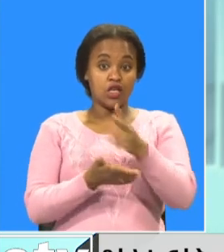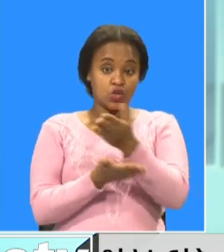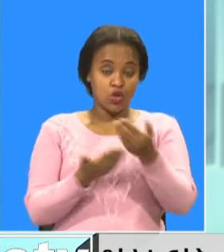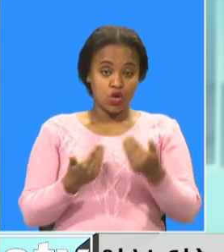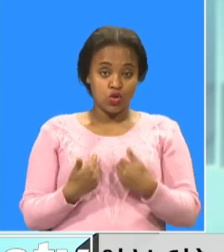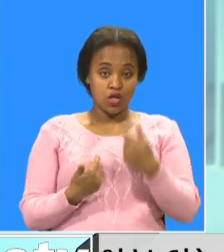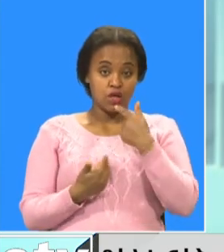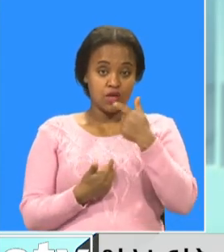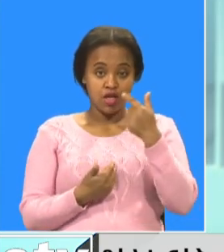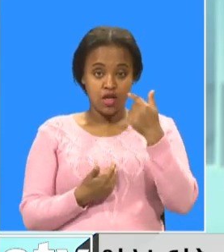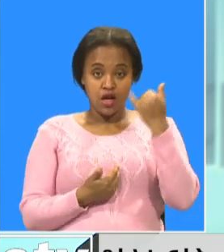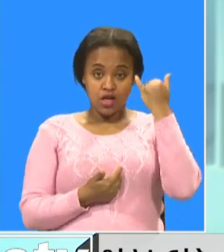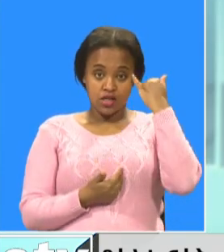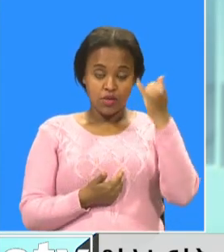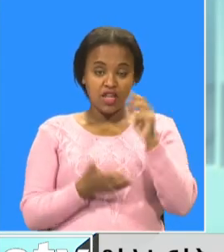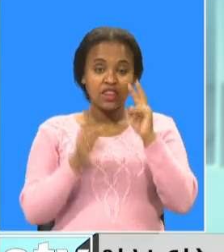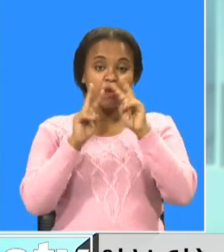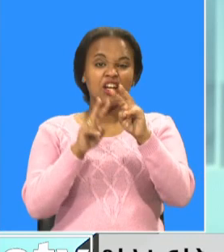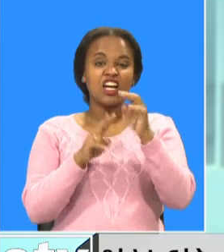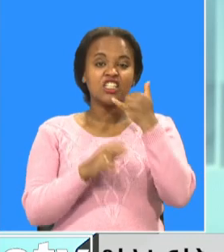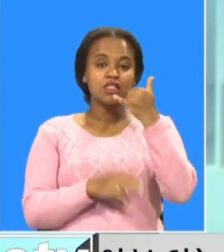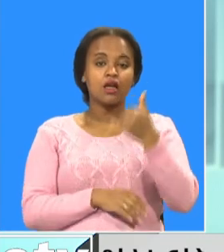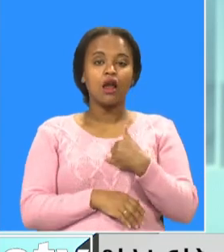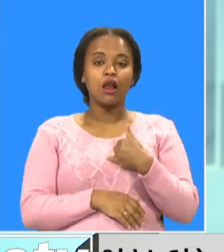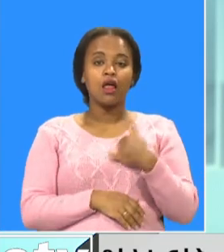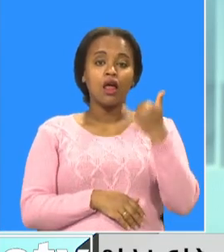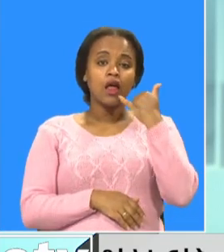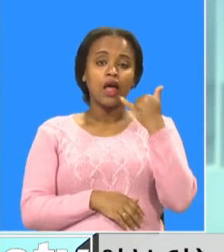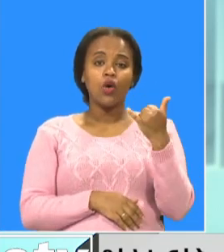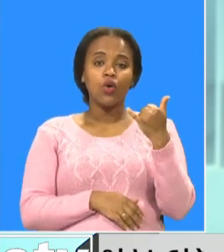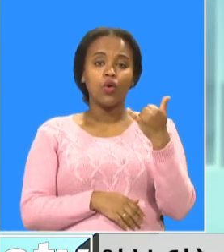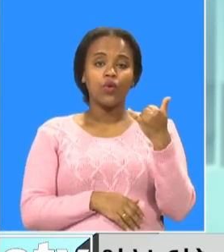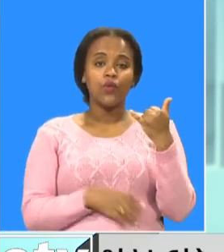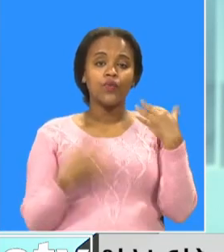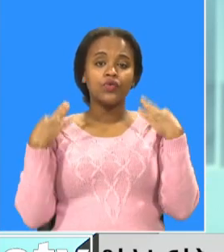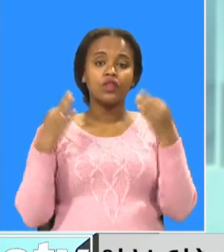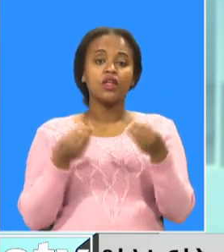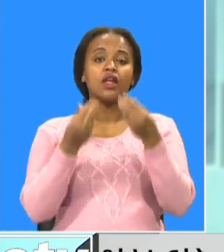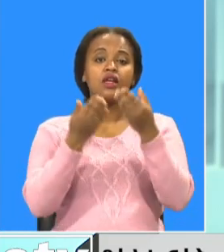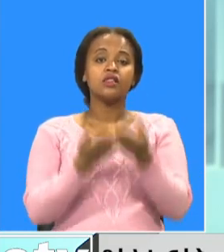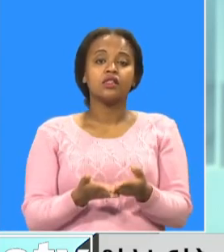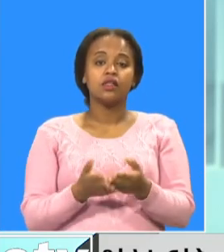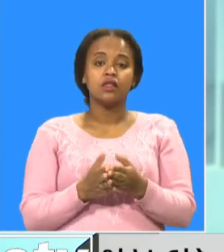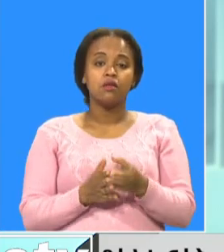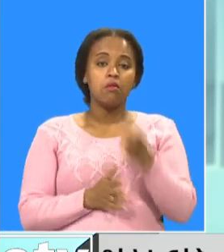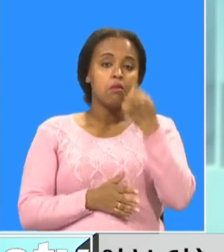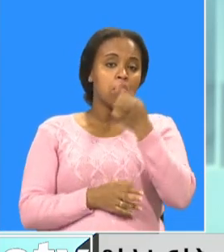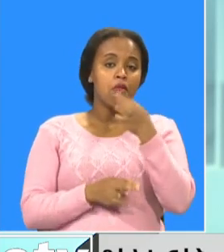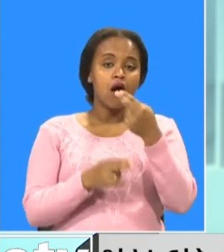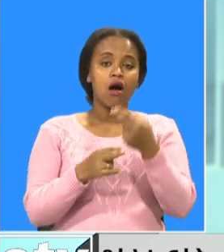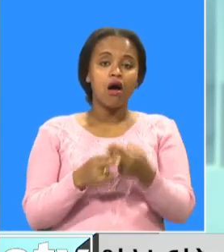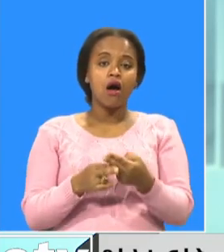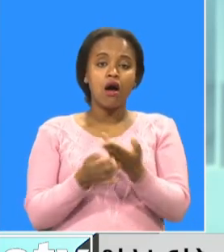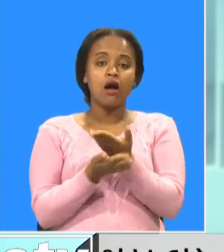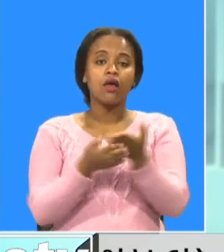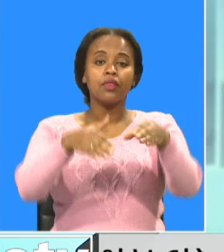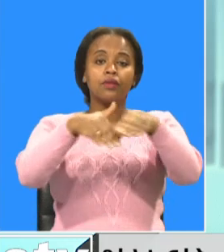አስባለሁ። ተመልካች ስልክ ላይ እንዳናቆይ ብዬ ነው። ያለው ጤና ይስጥልን። ያለው ጤና ይስጥልን። ማንም በል ከየት ነው